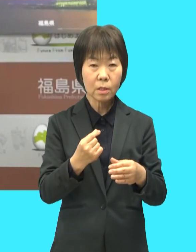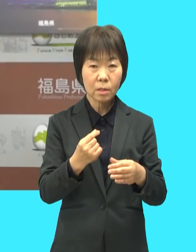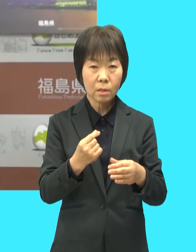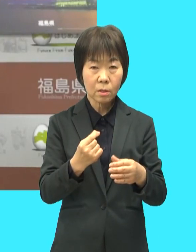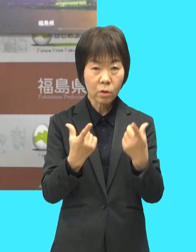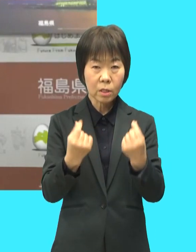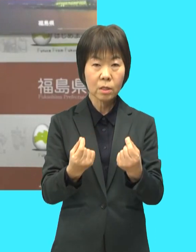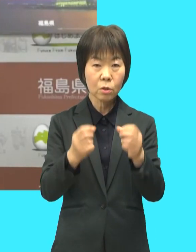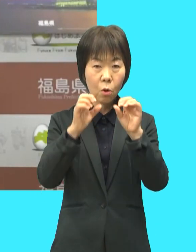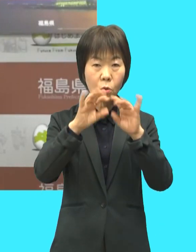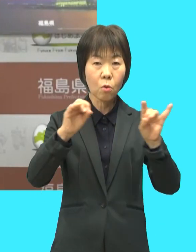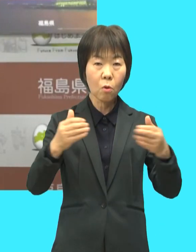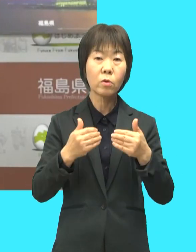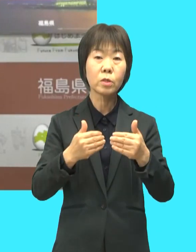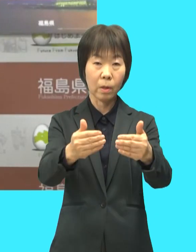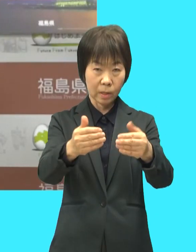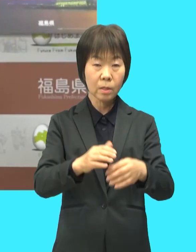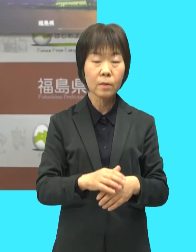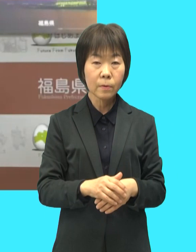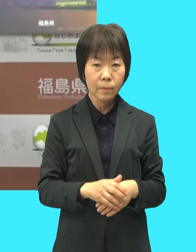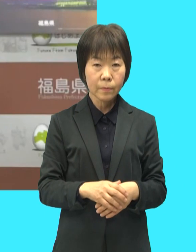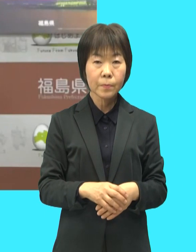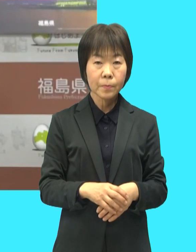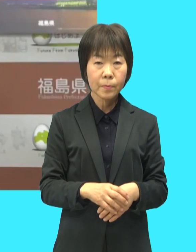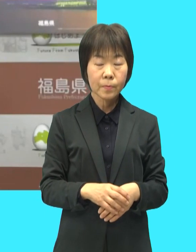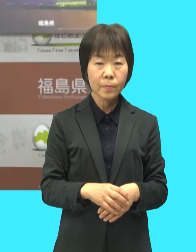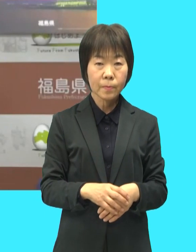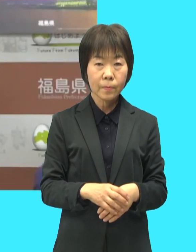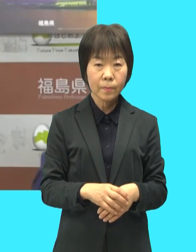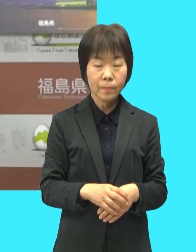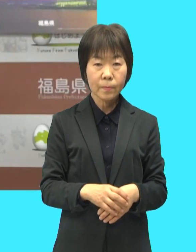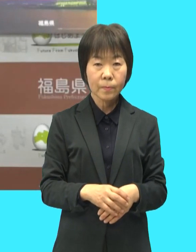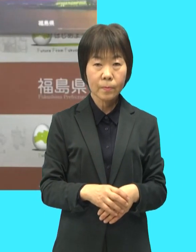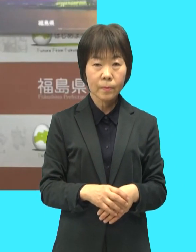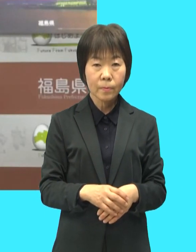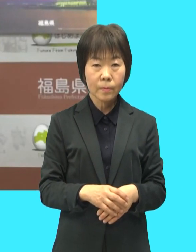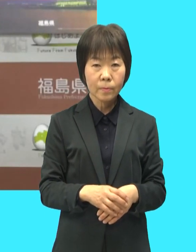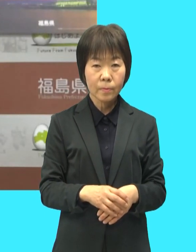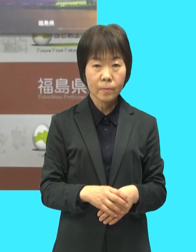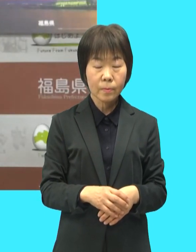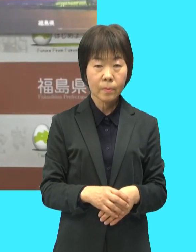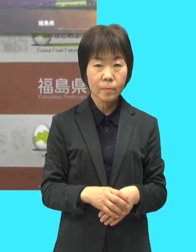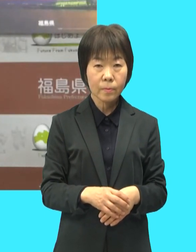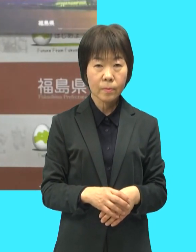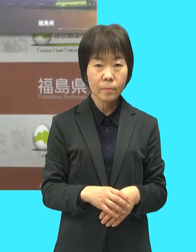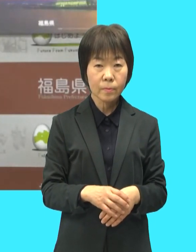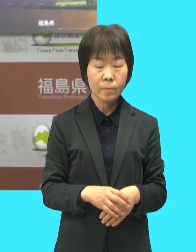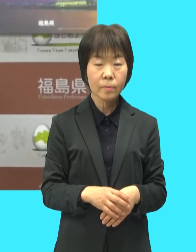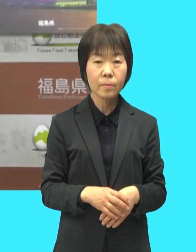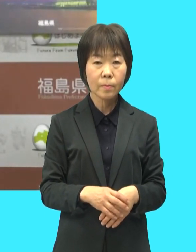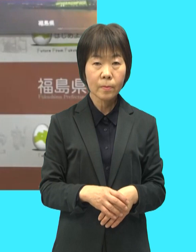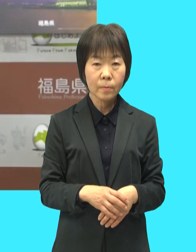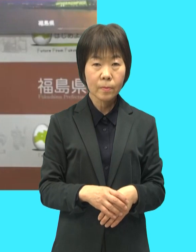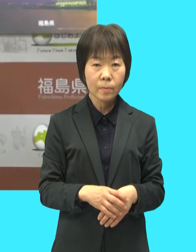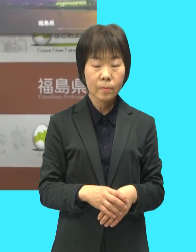しっかりと広報を進めてまいります。 よろしいでしょうか。 じゃあ、あとお二人だけいきます